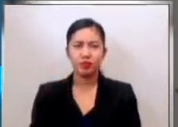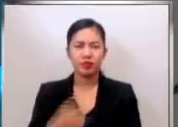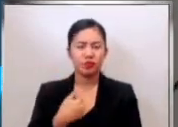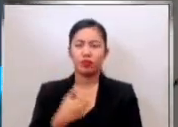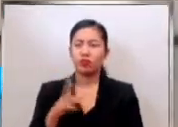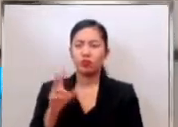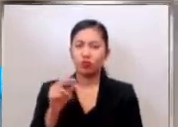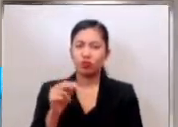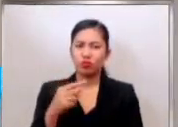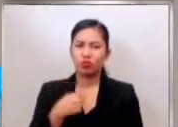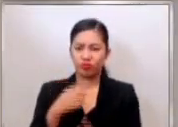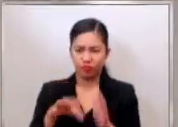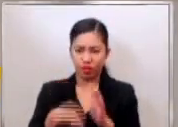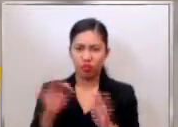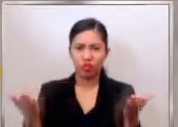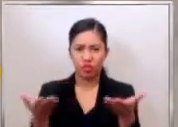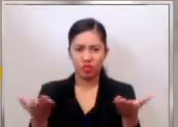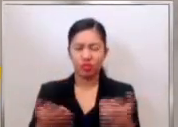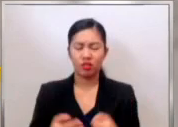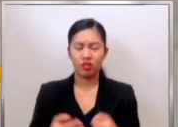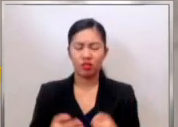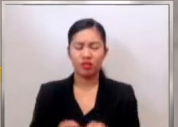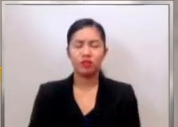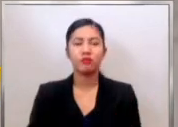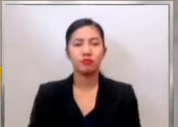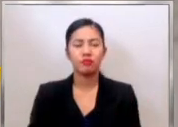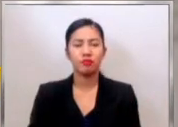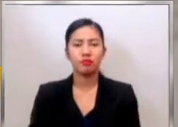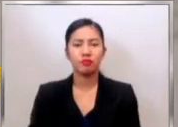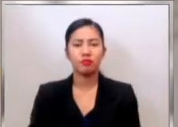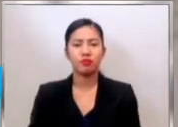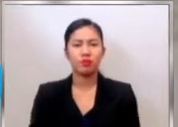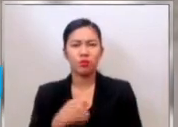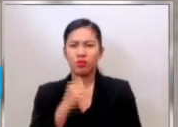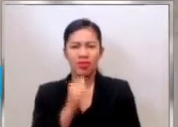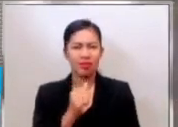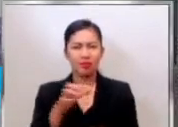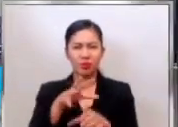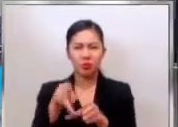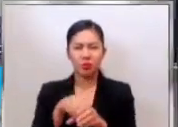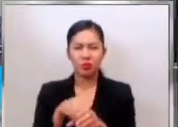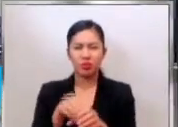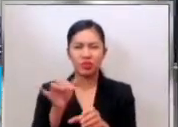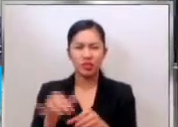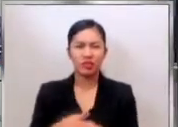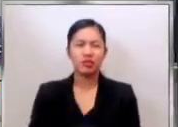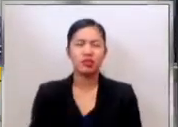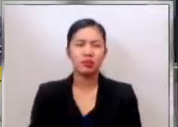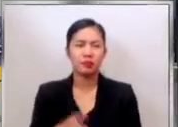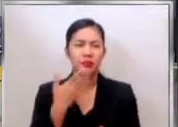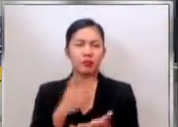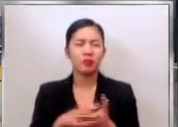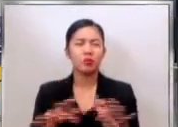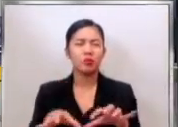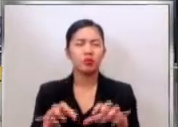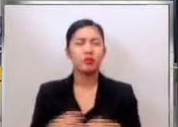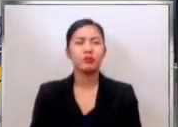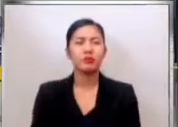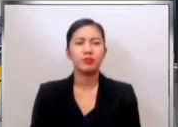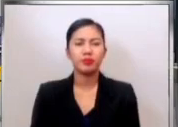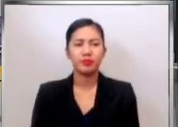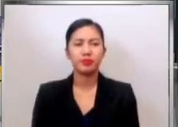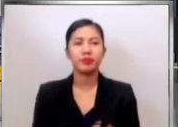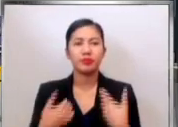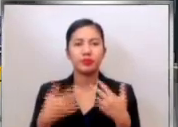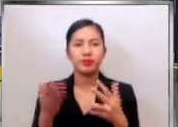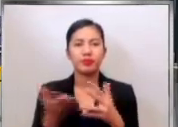lang dito na po. Grabe lang ako, napasama pa tuloy. Hindi naman ako kasama sa mga ganyang racket eh. Sinampahan na ng kaukulang reklamo ang mga